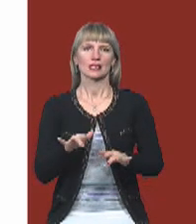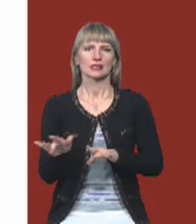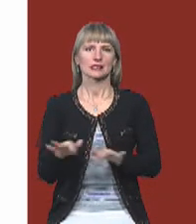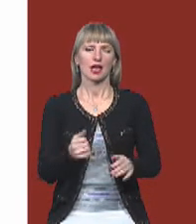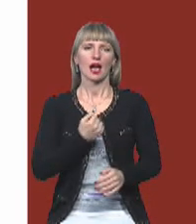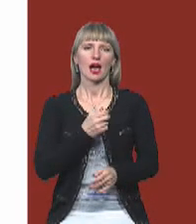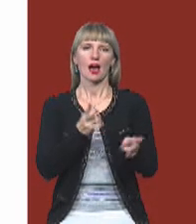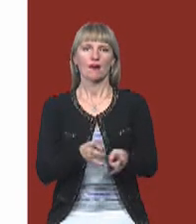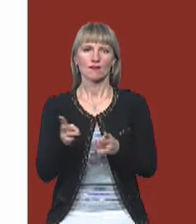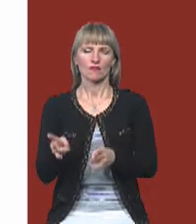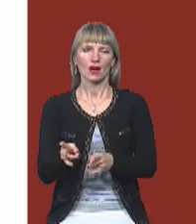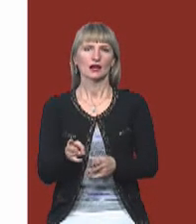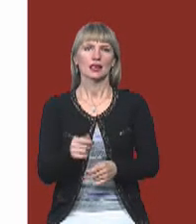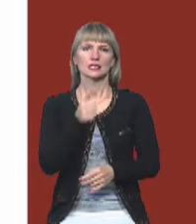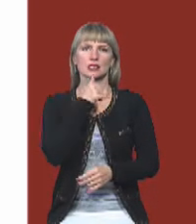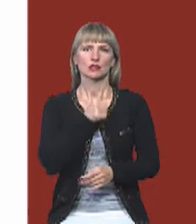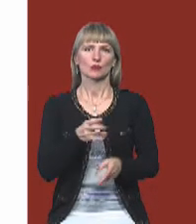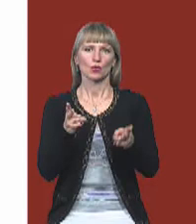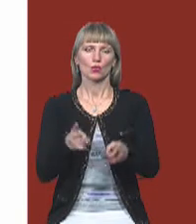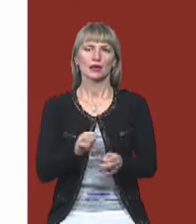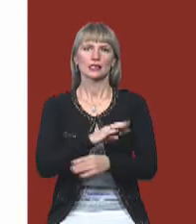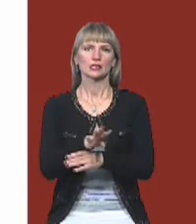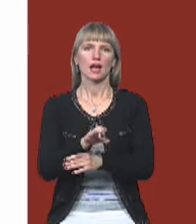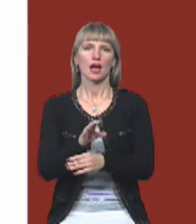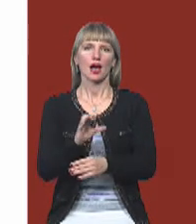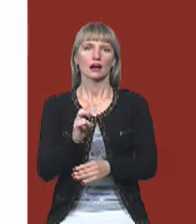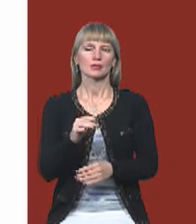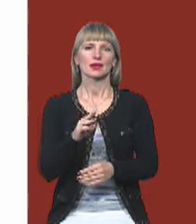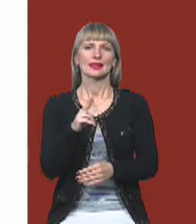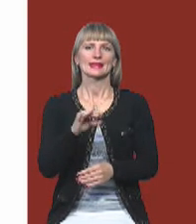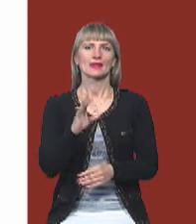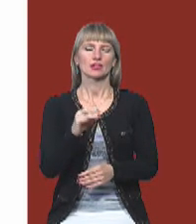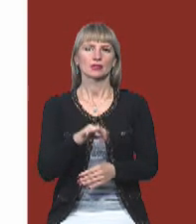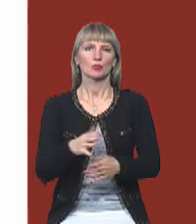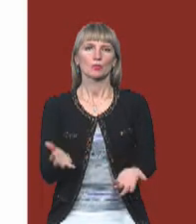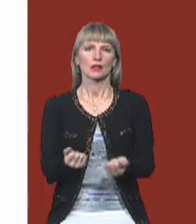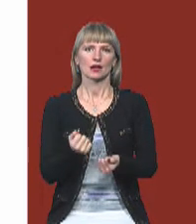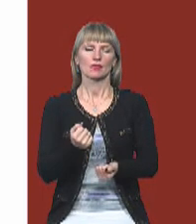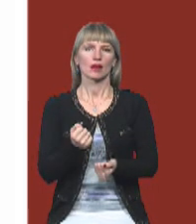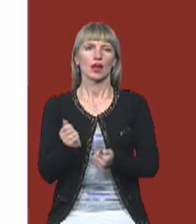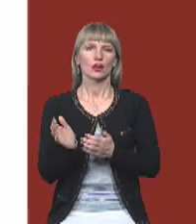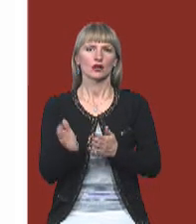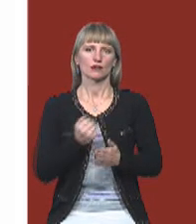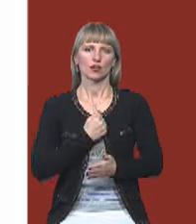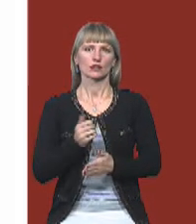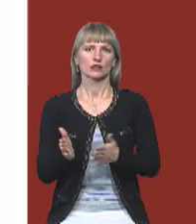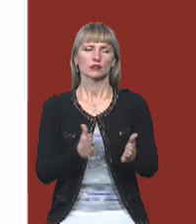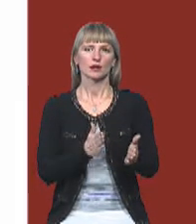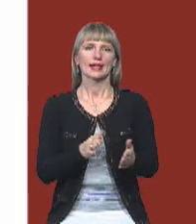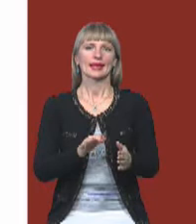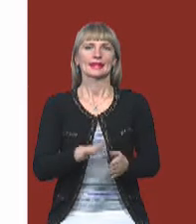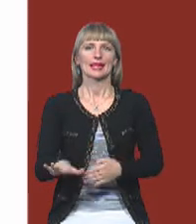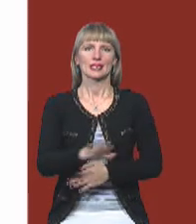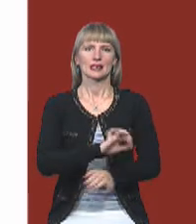зумовлених застосуванням засобів ураження терористичними актами та диверсіями, підтримання правового режиму воєнного стану. Територіальну оборону на